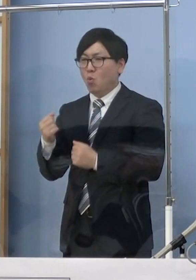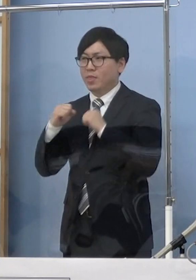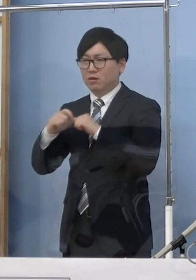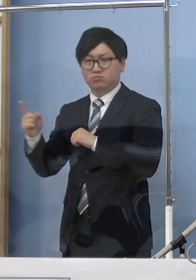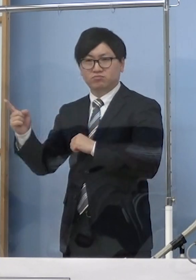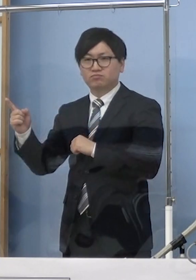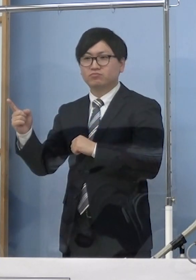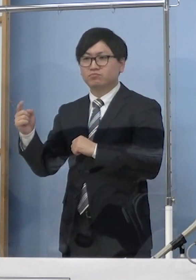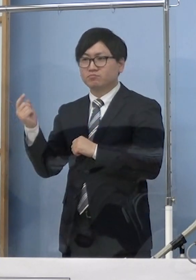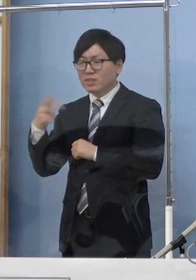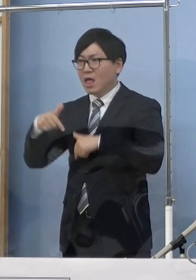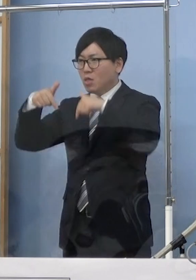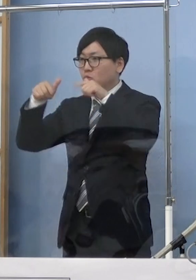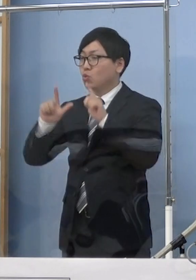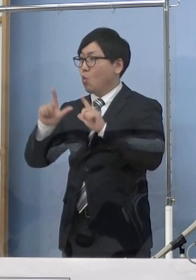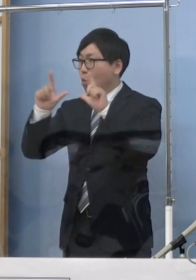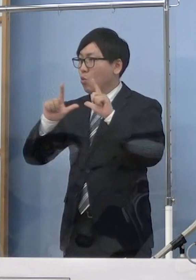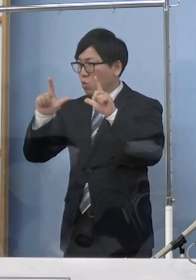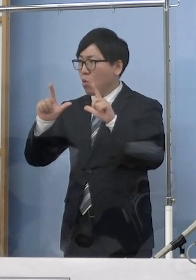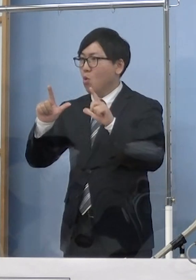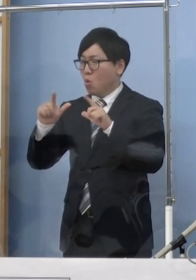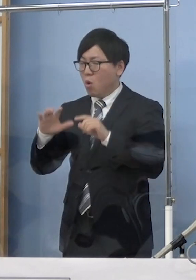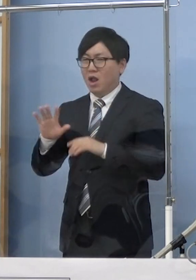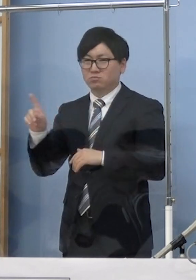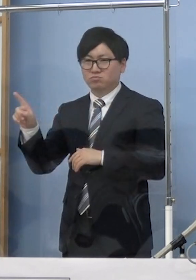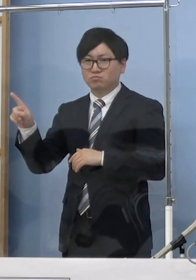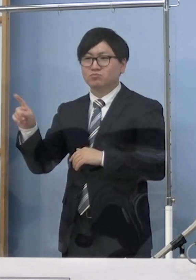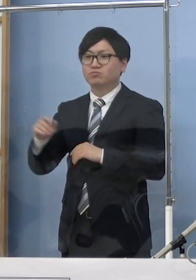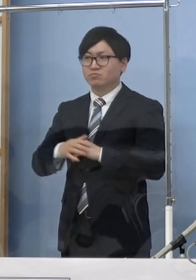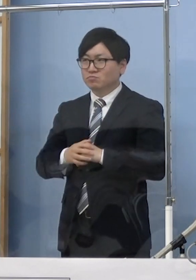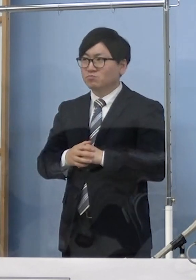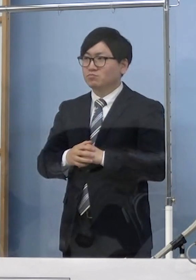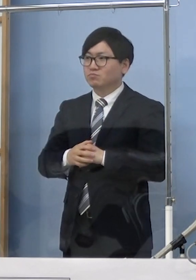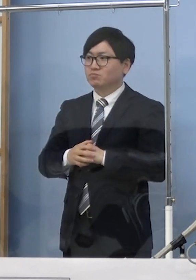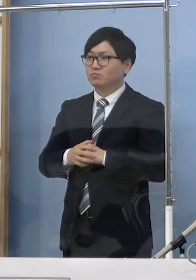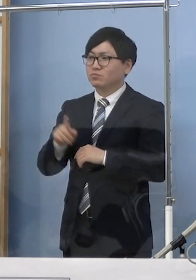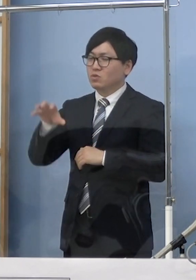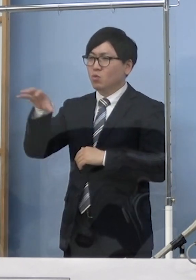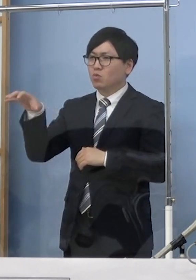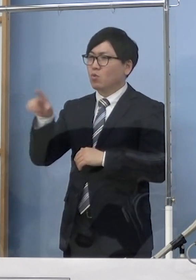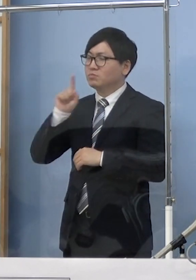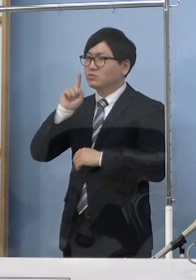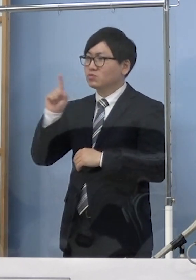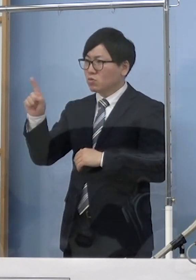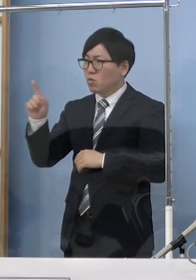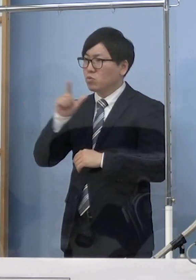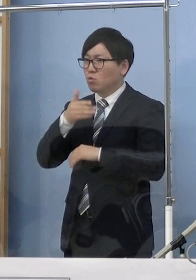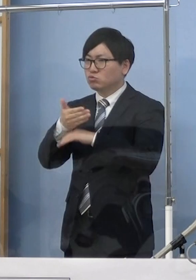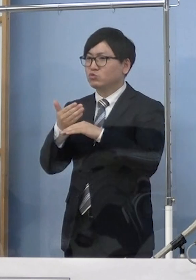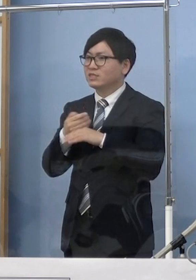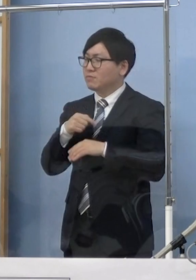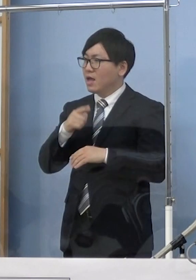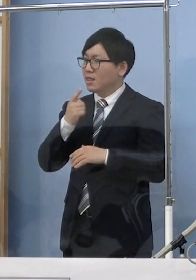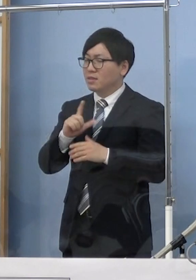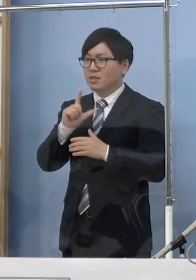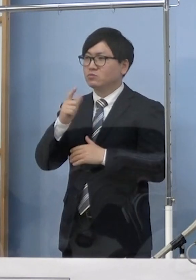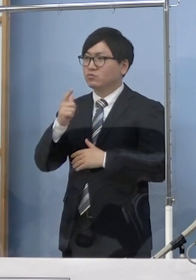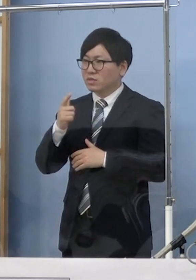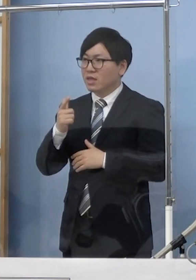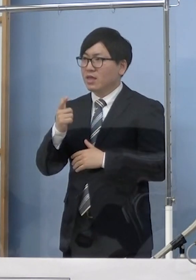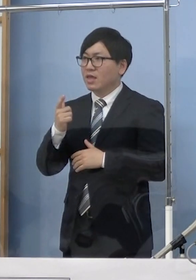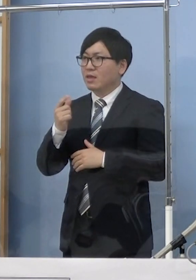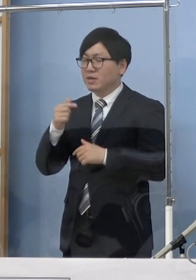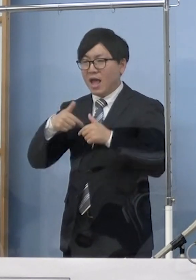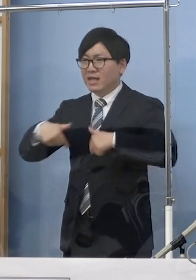また東京がすでになっているなど、まあ、こうした点を考えると、 徳島というだけではなくて、いわゆる関西